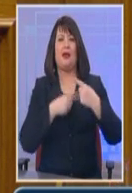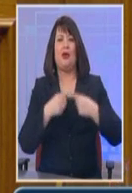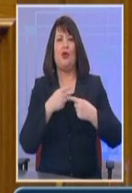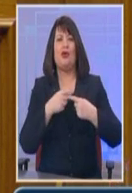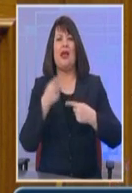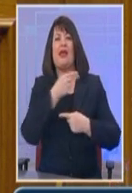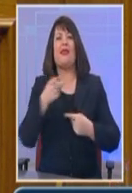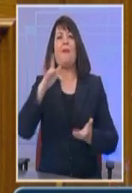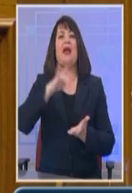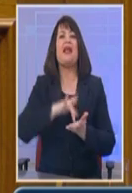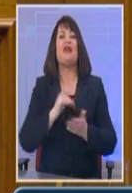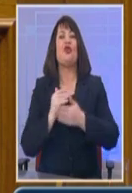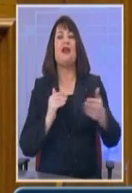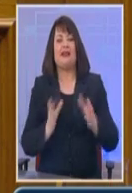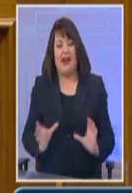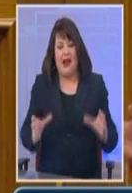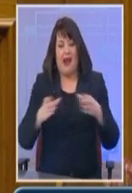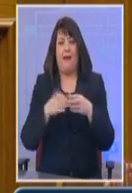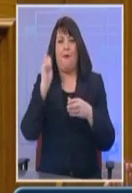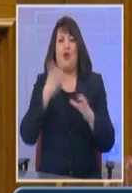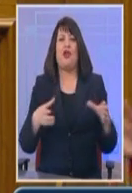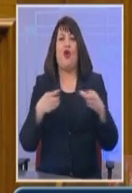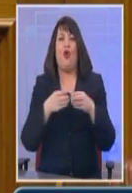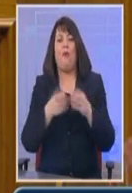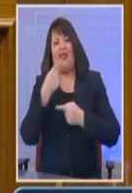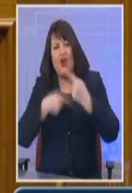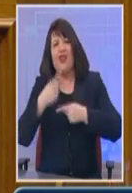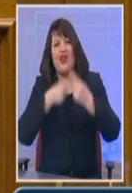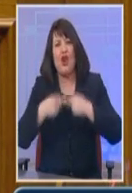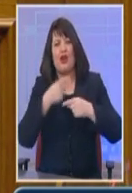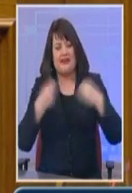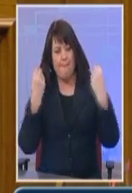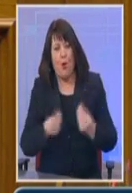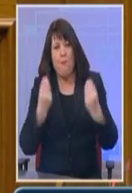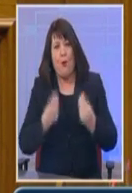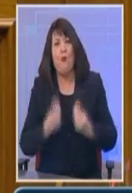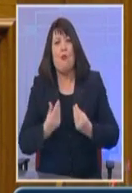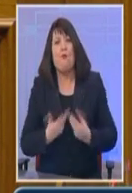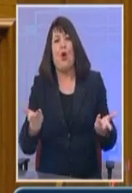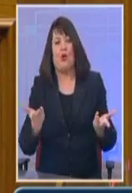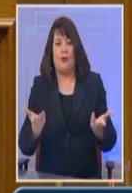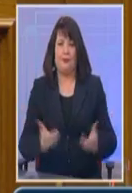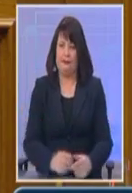υπόθεση της κεντροαριστεράς. Πόσα ακόμα δήθεν από αυτή την κυβέρνηση, κύριε Πρωθυπουργέ?